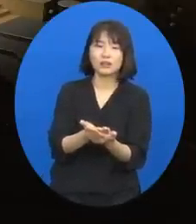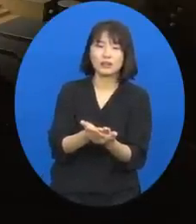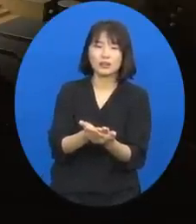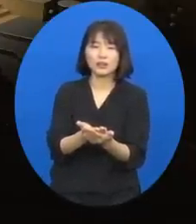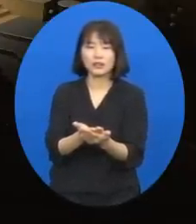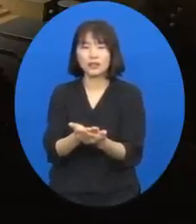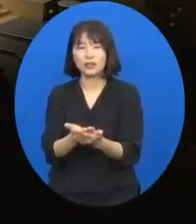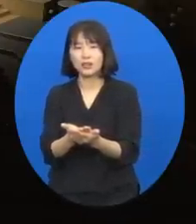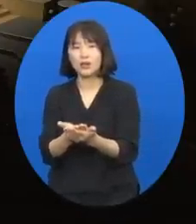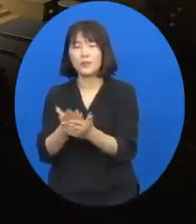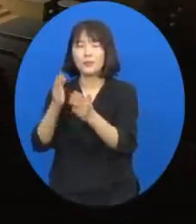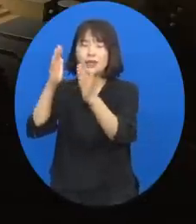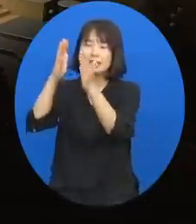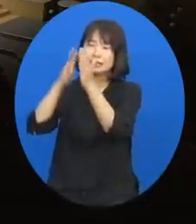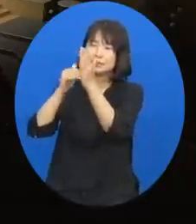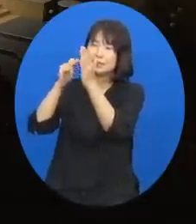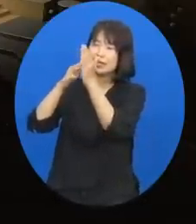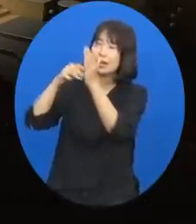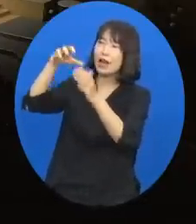lee